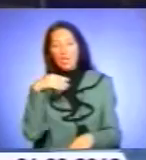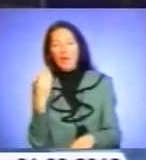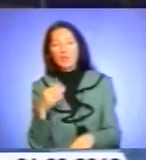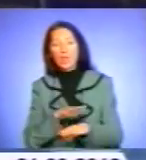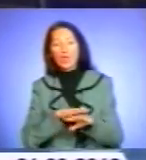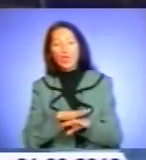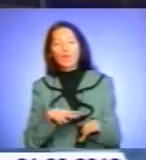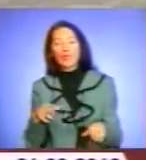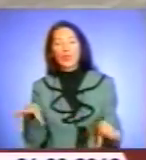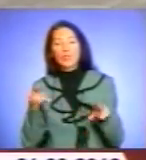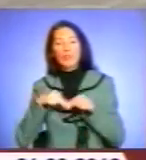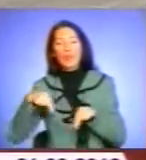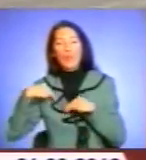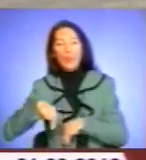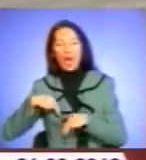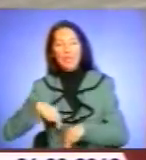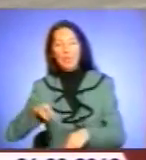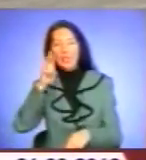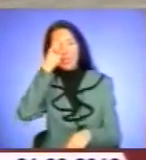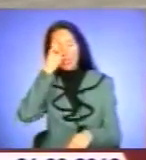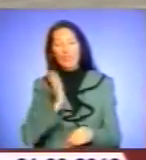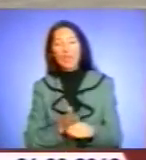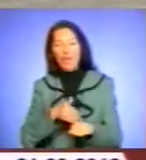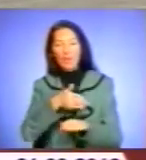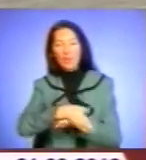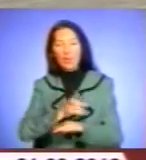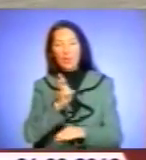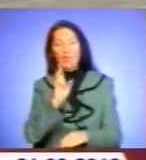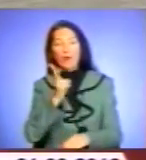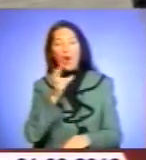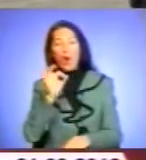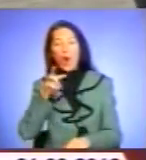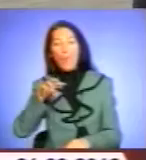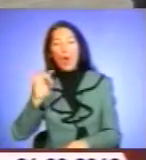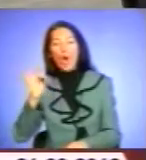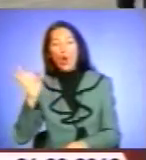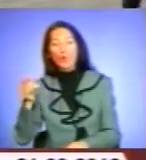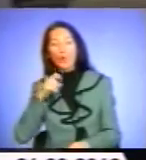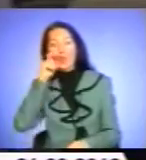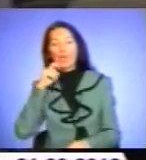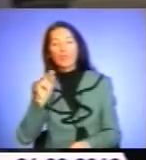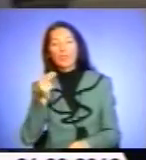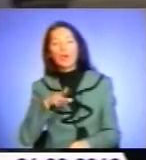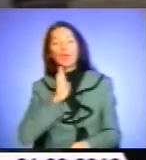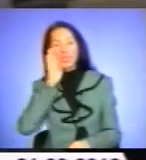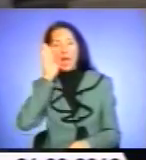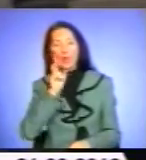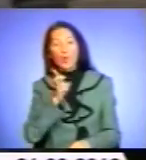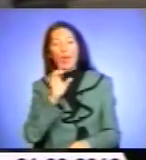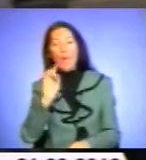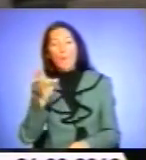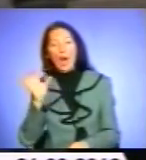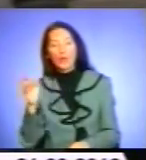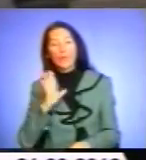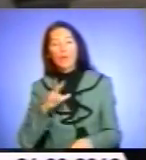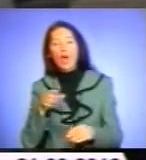продуктивної співпраці. Державний візит Броніслава Комаровського в Україну. У четвер зранку на Банковій відбулася офіційна церемонія зустрічі, в